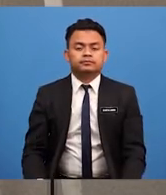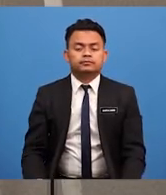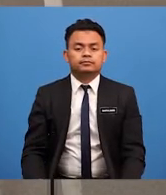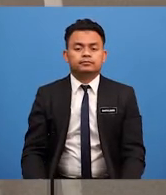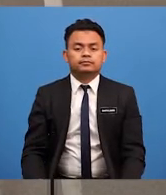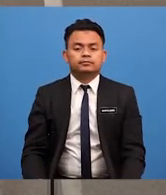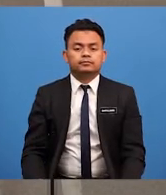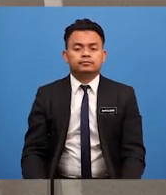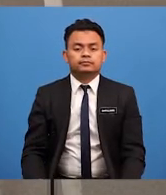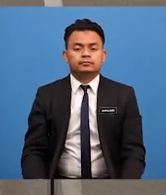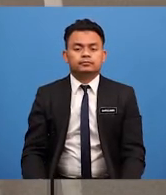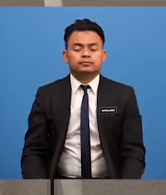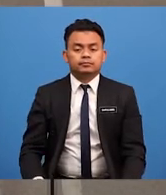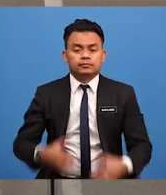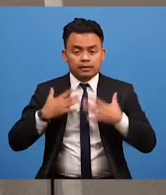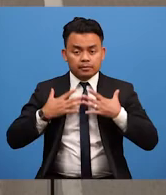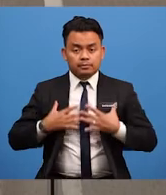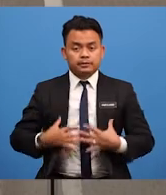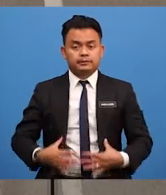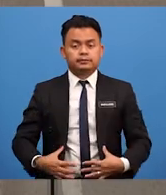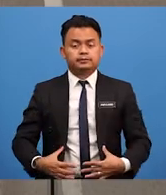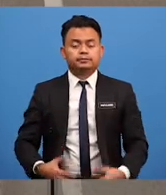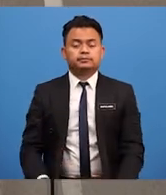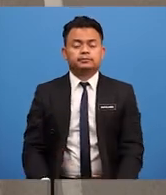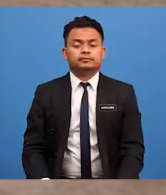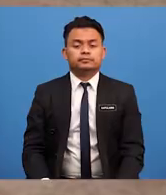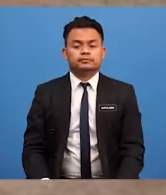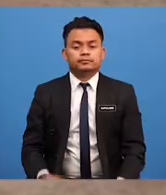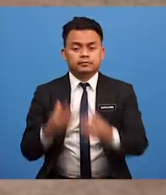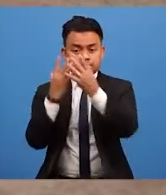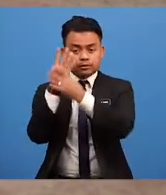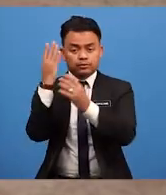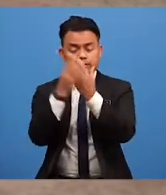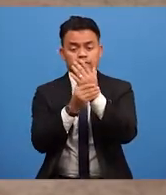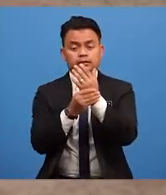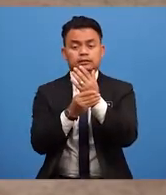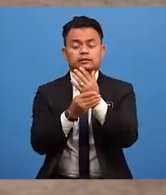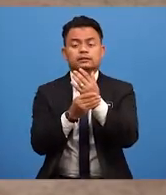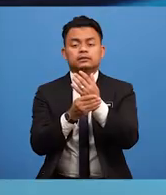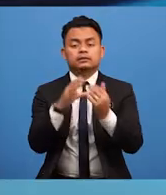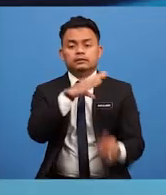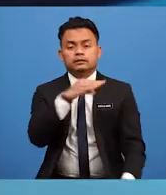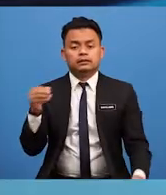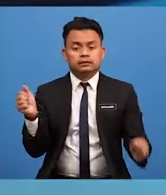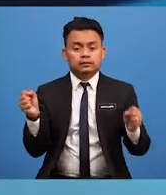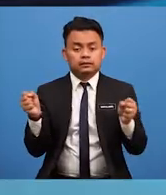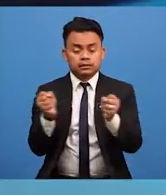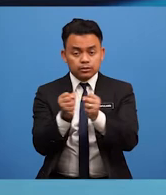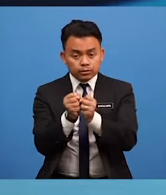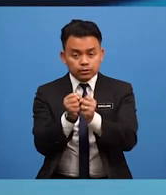muka, apron, sarung tangan dan kasut bertutup.